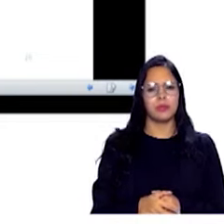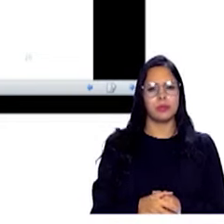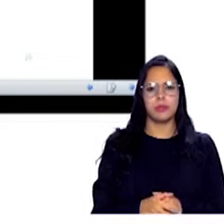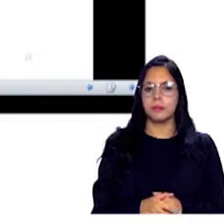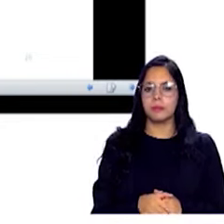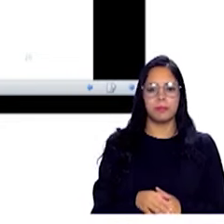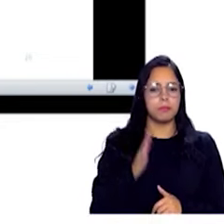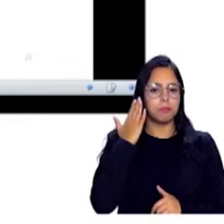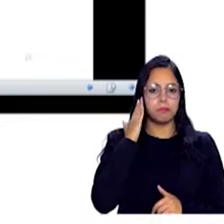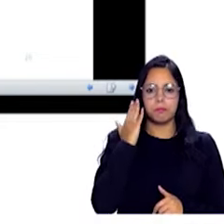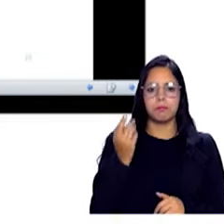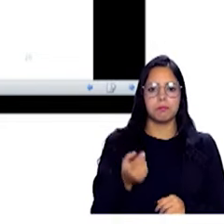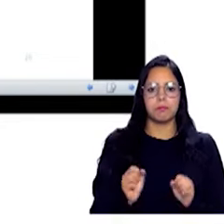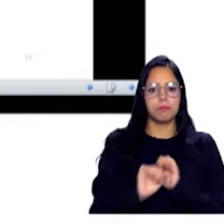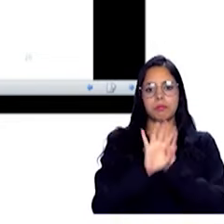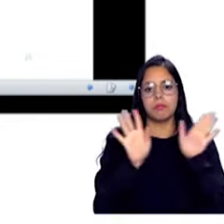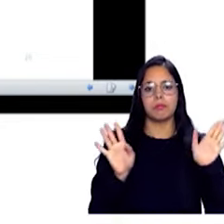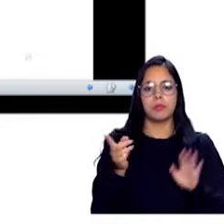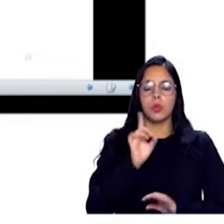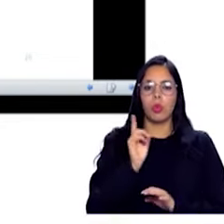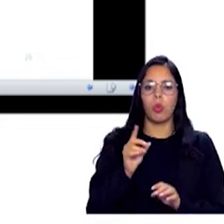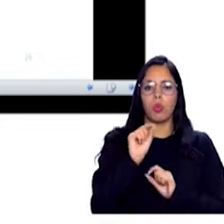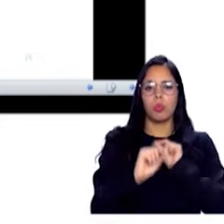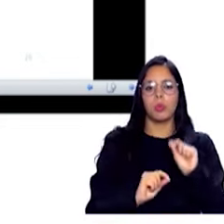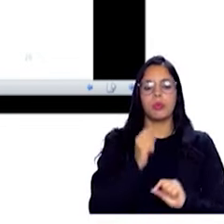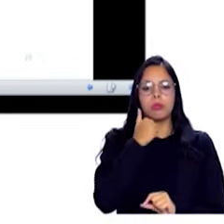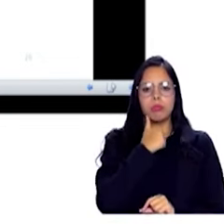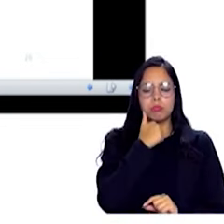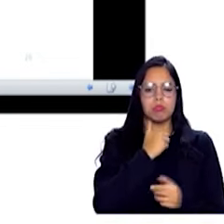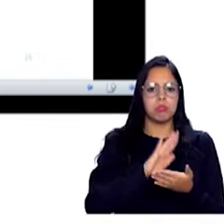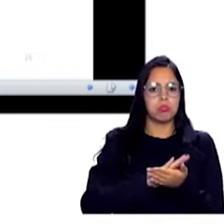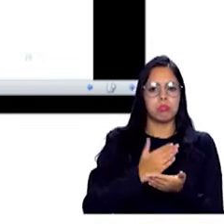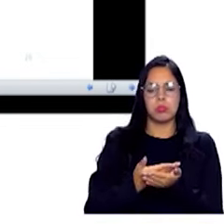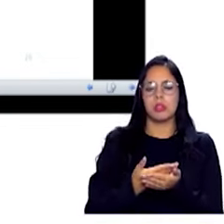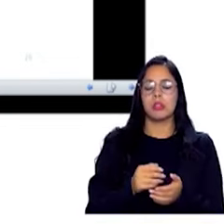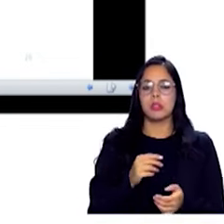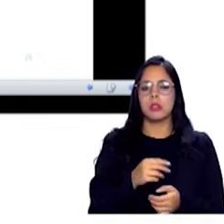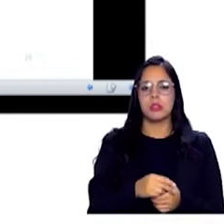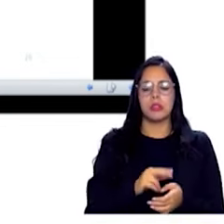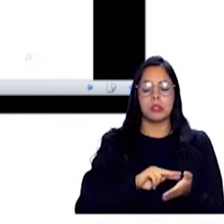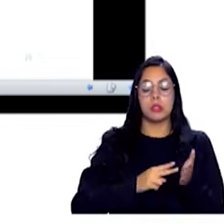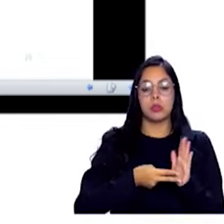provvedimento con cui Il primo Presidente Della corte di cassazione dichiara inammissibilità